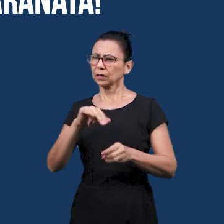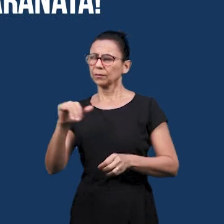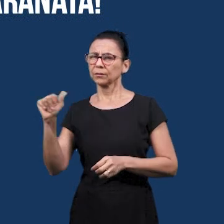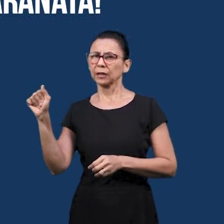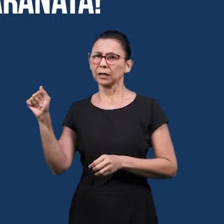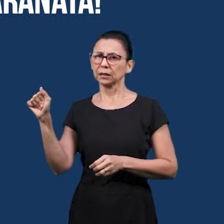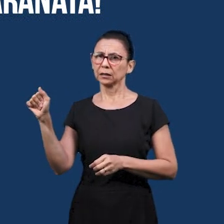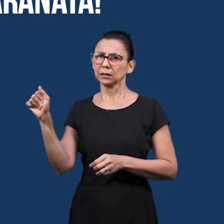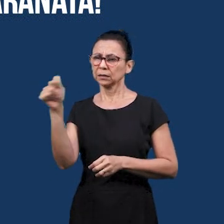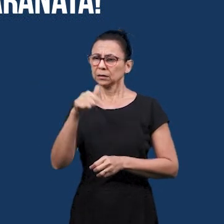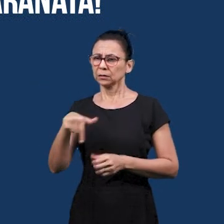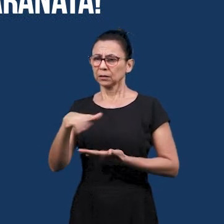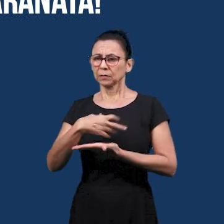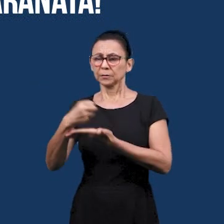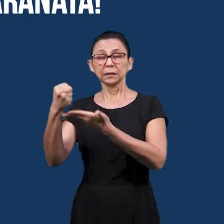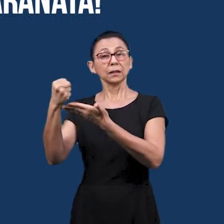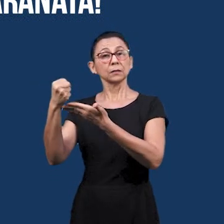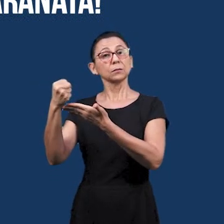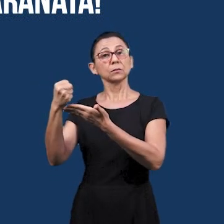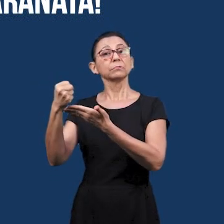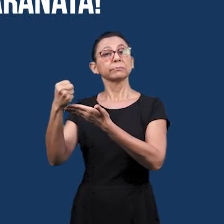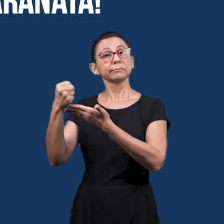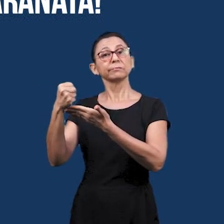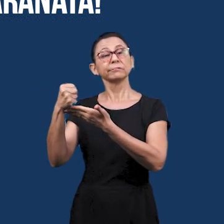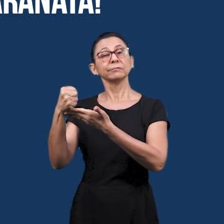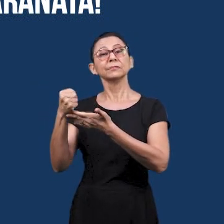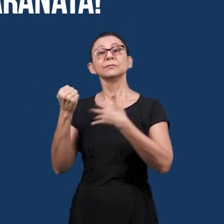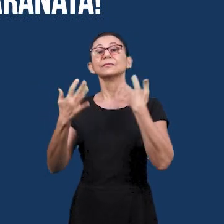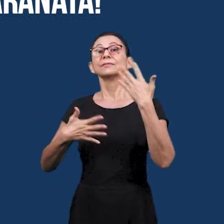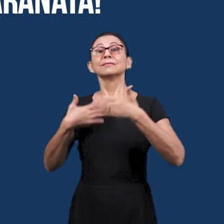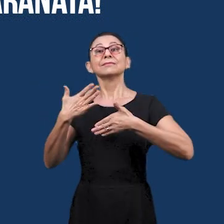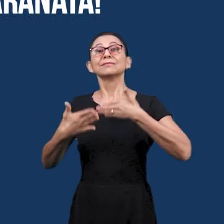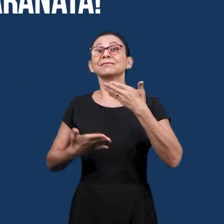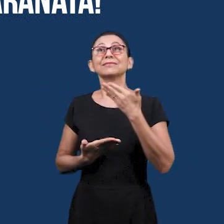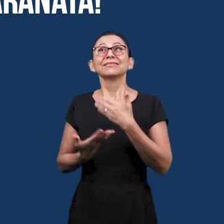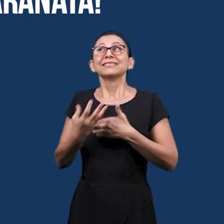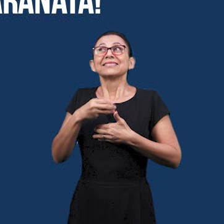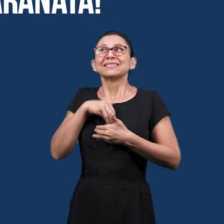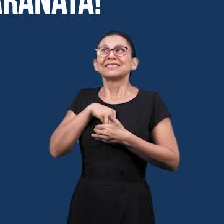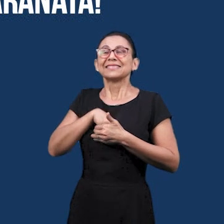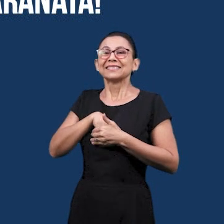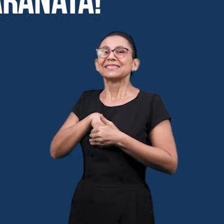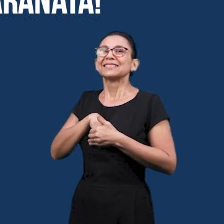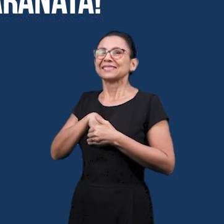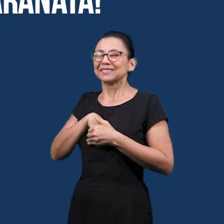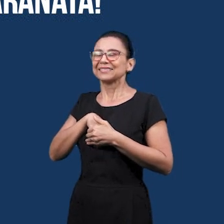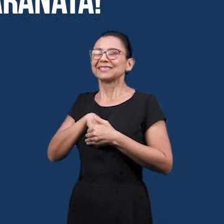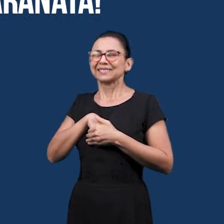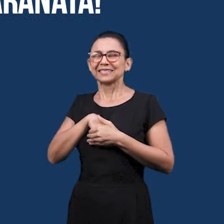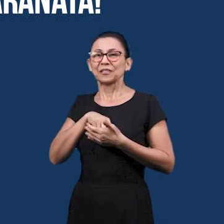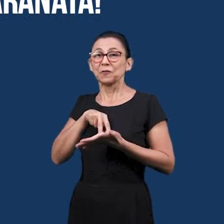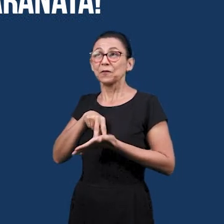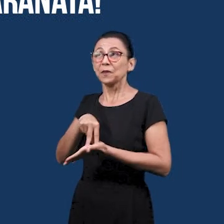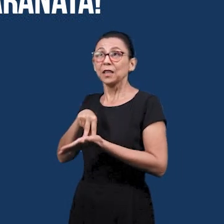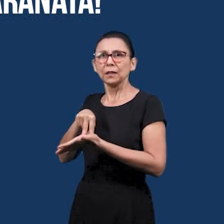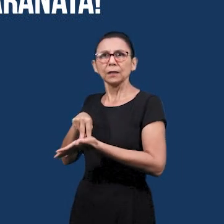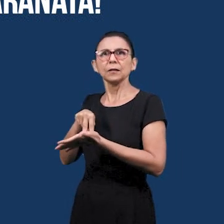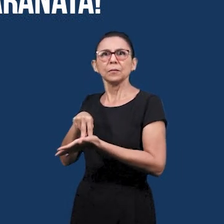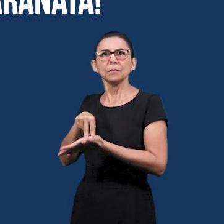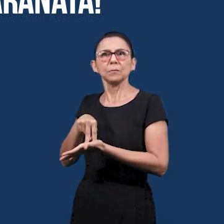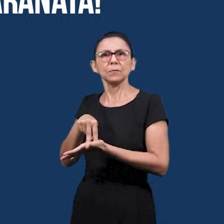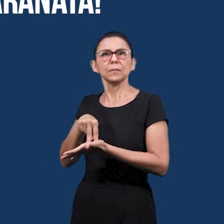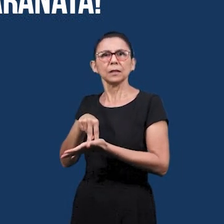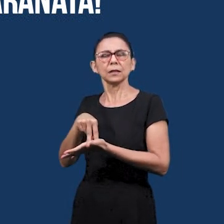Спасителя проявится, и мы будем вознесены, и наша радость будет вечной. Давайте пребудем